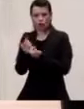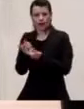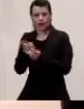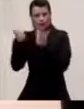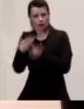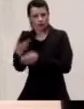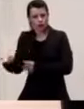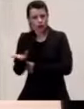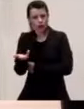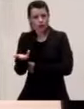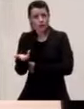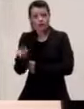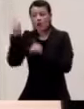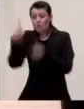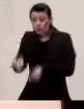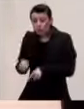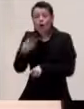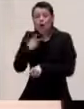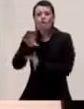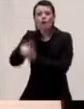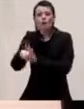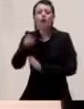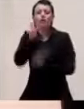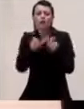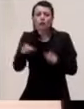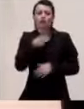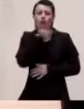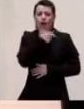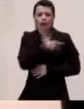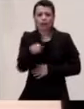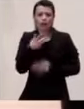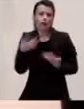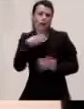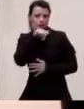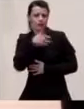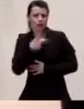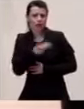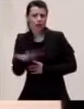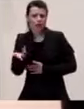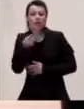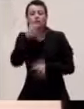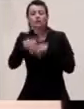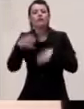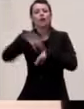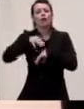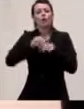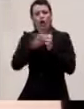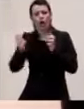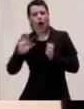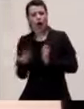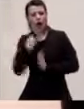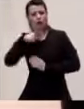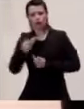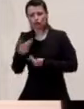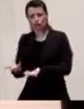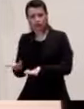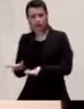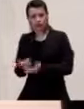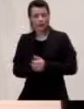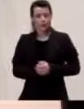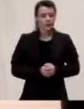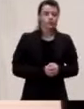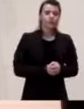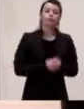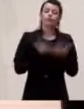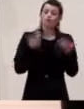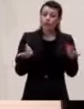pazienti molto anziani, grandi anziani, e quindi anche con comorbidità. E in questa situazione dal